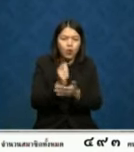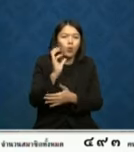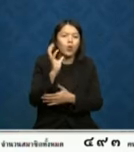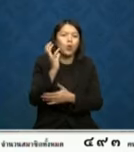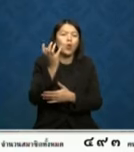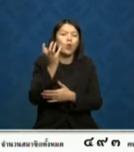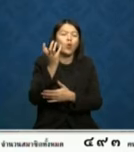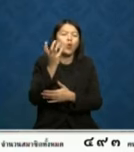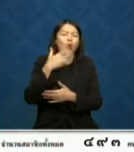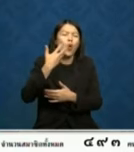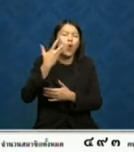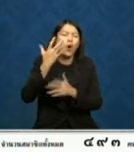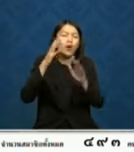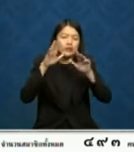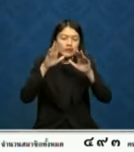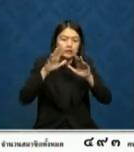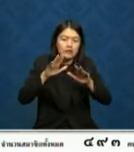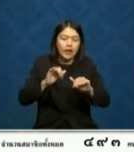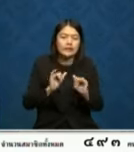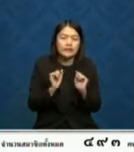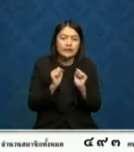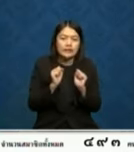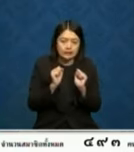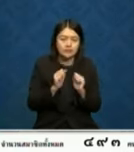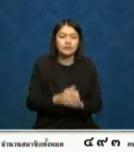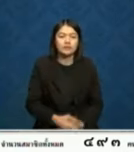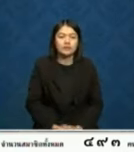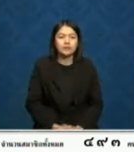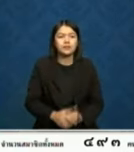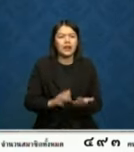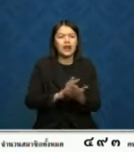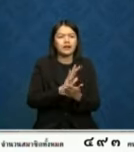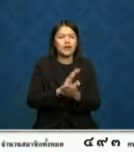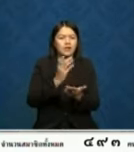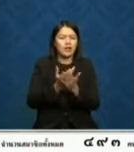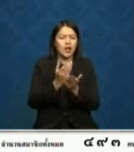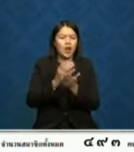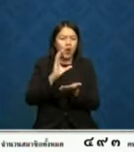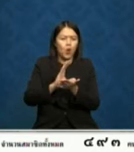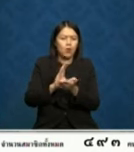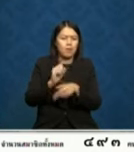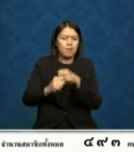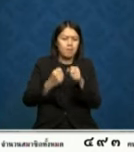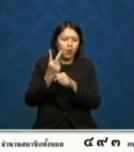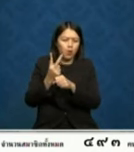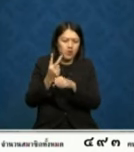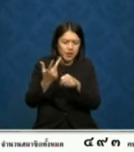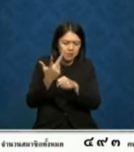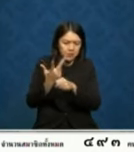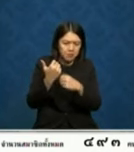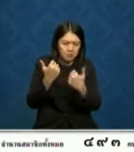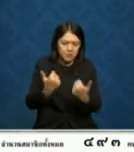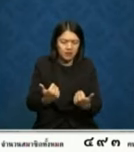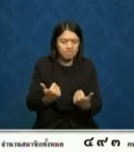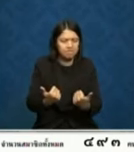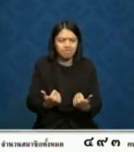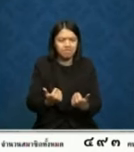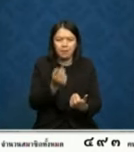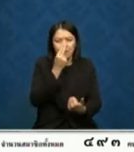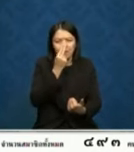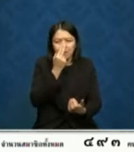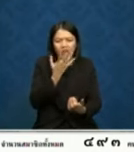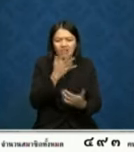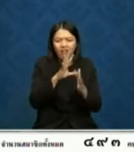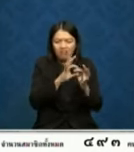มันเย็นลงนะครับผมคิดว่าประเทศไทยมีศักยภาพแต่ในเอกสารงบประมาณ 2-3ปีมารวมถึงปีนี้ครับท่านประธานผมไม่เห็น